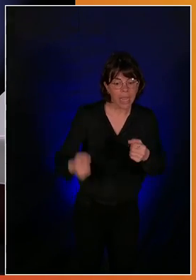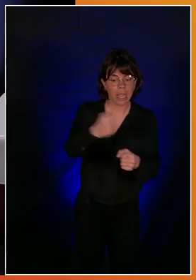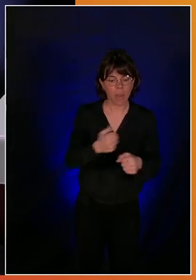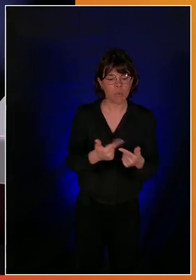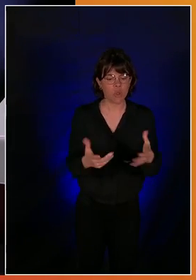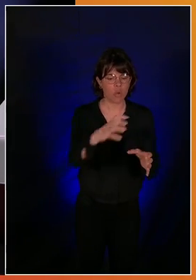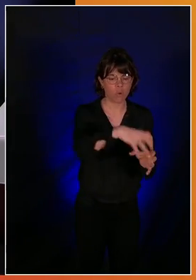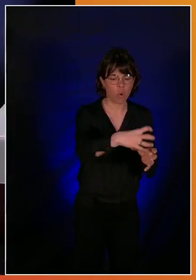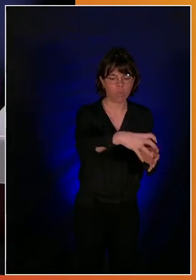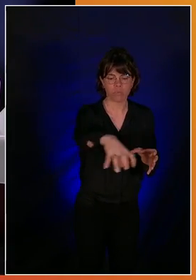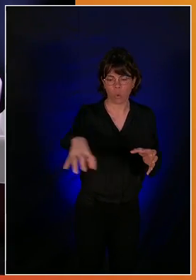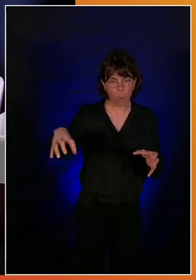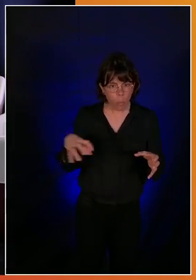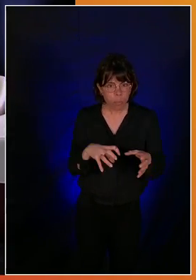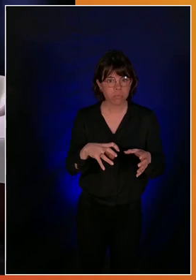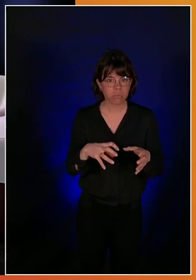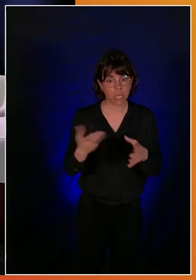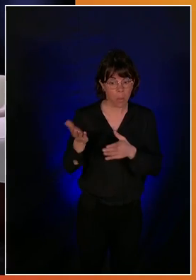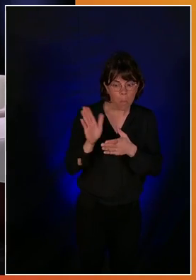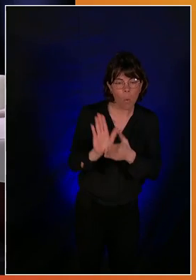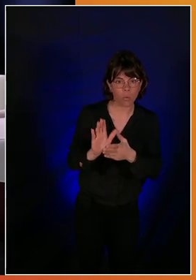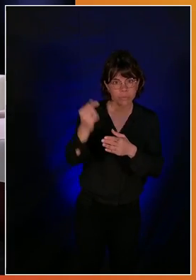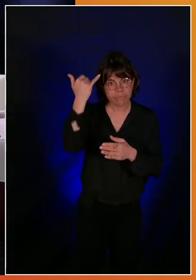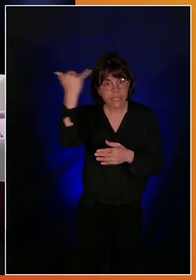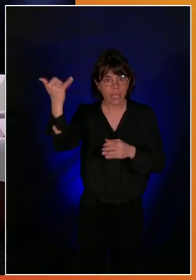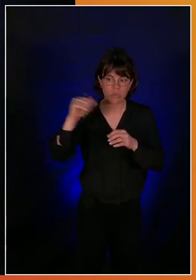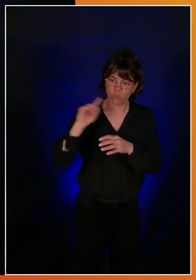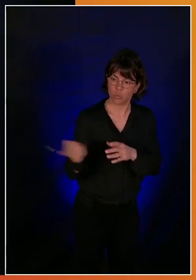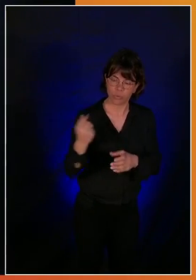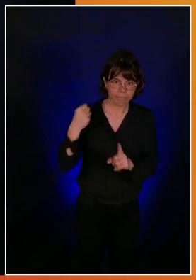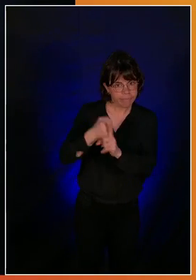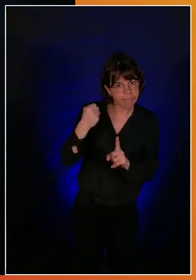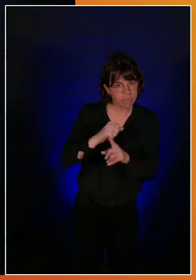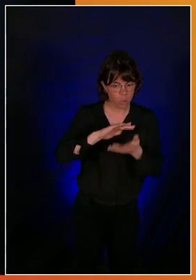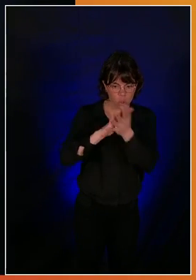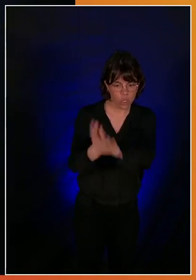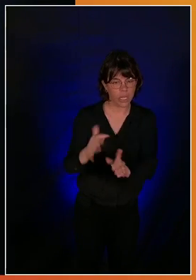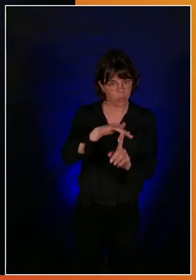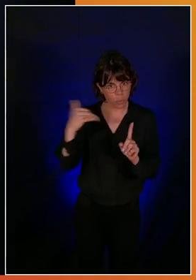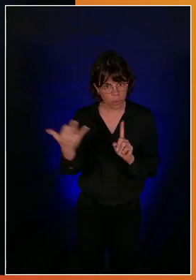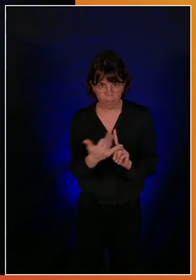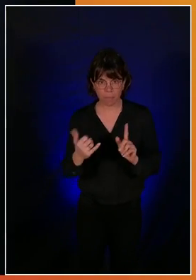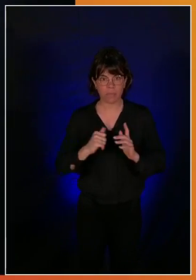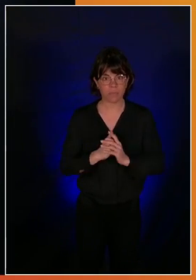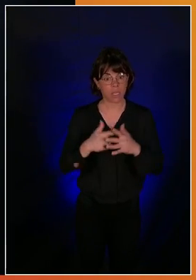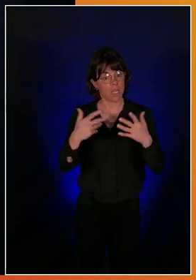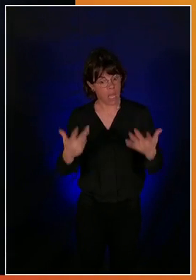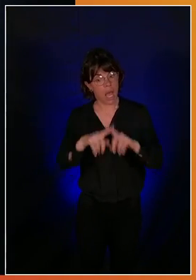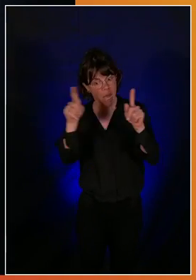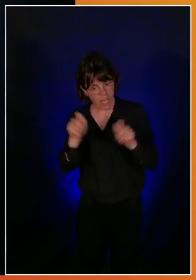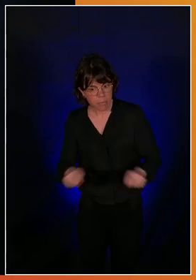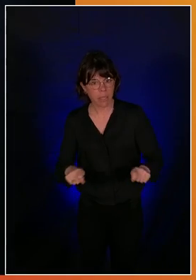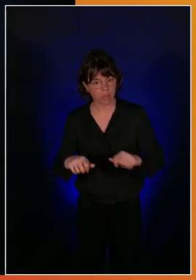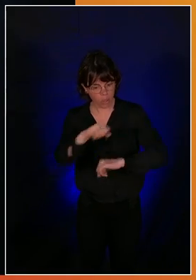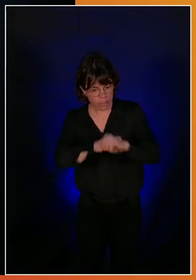collectifs qui réflètent notre notre ancrage dans les dans des luttes qui visent à la transformation de la société et ce dans le respect du